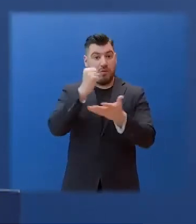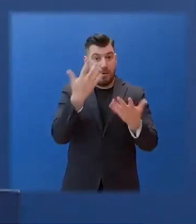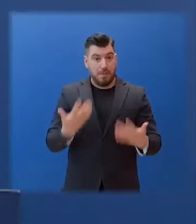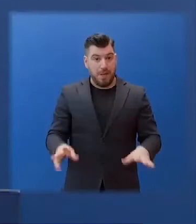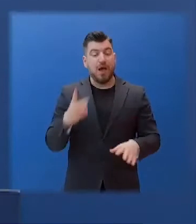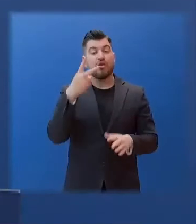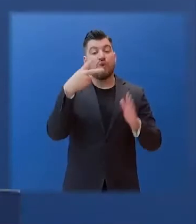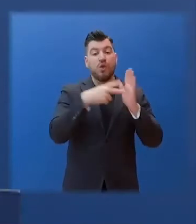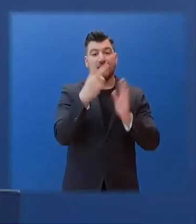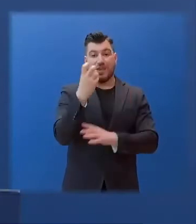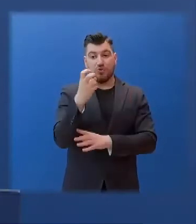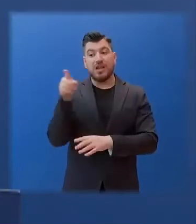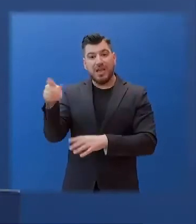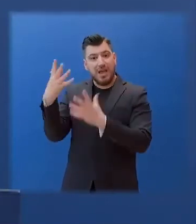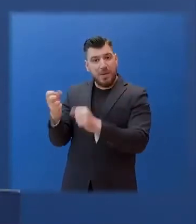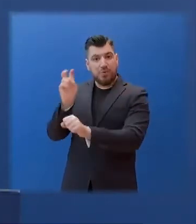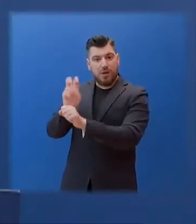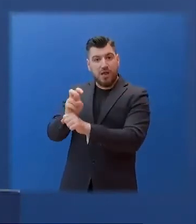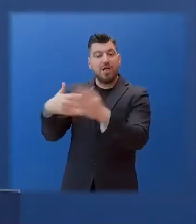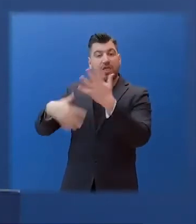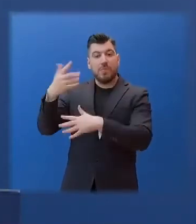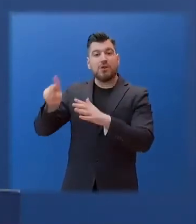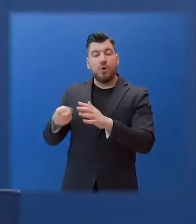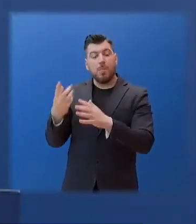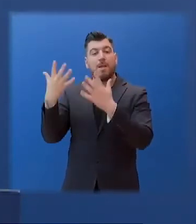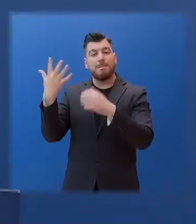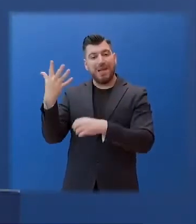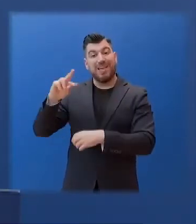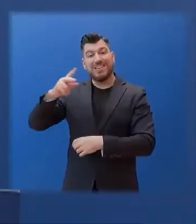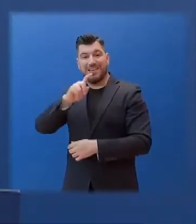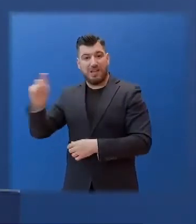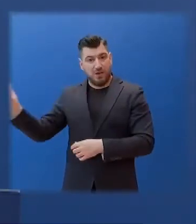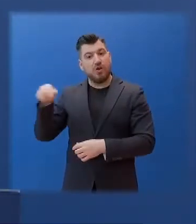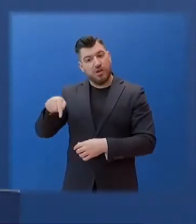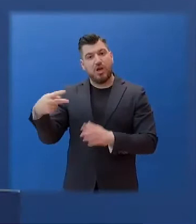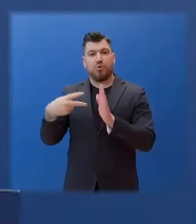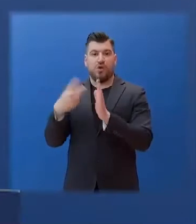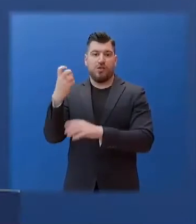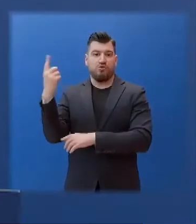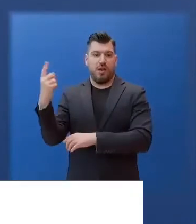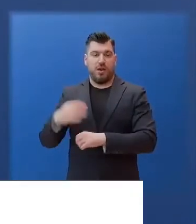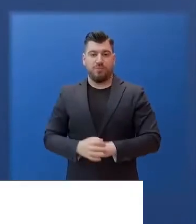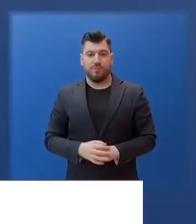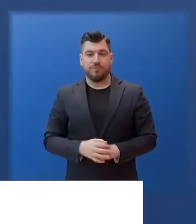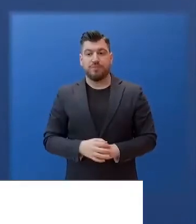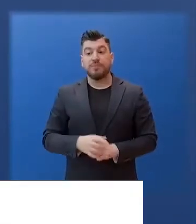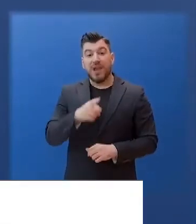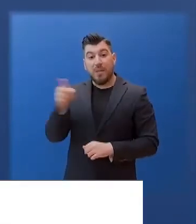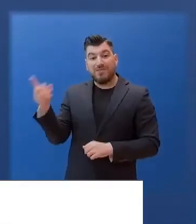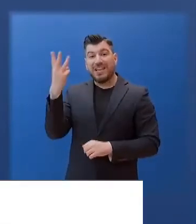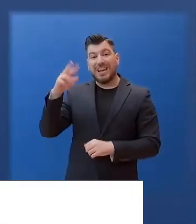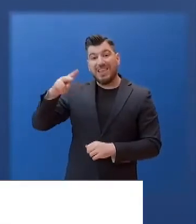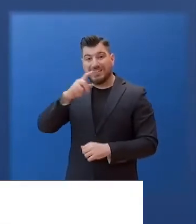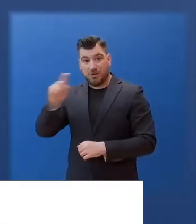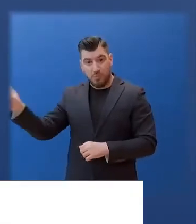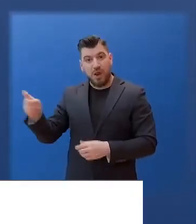και διατίθενται επιπλέον 15,5 δις ευρώ τη χρονιά που διανύουμε. Από αυτά, περίπου 3 δισεκατομμύρια θα δοθούν